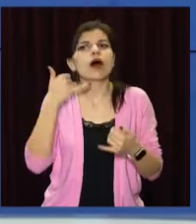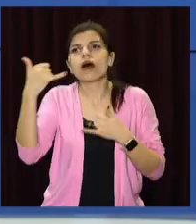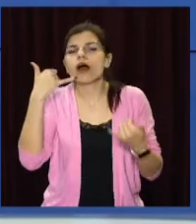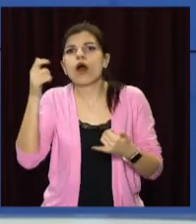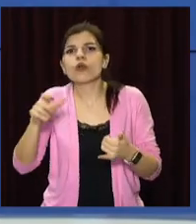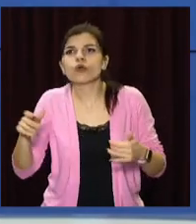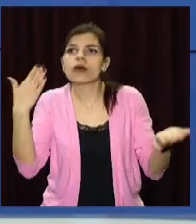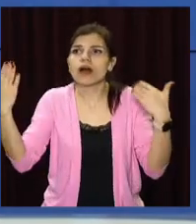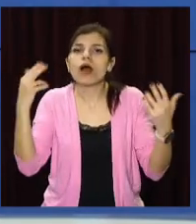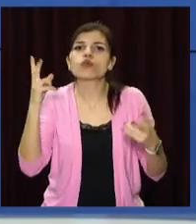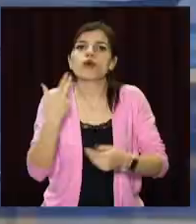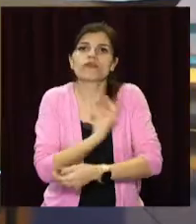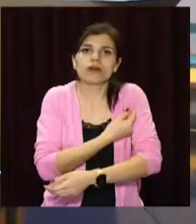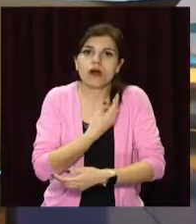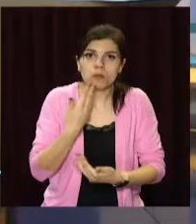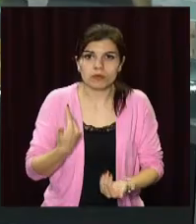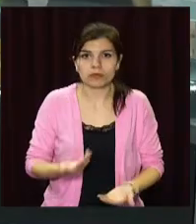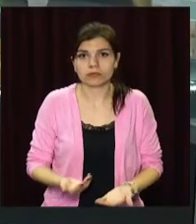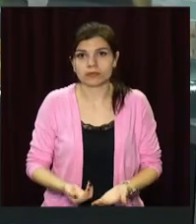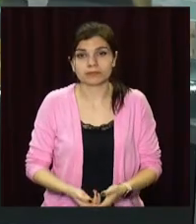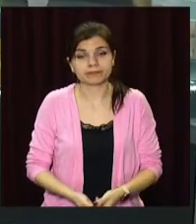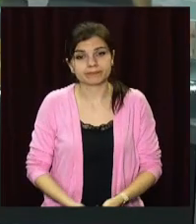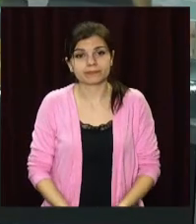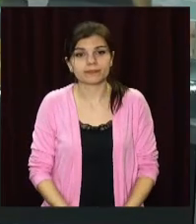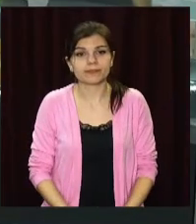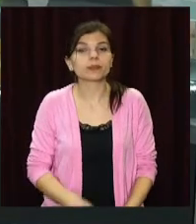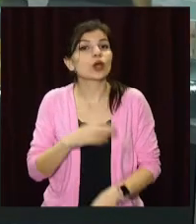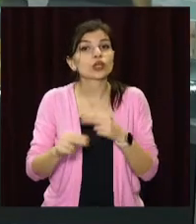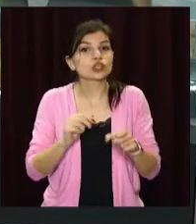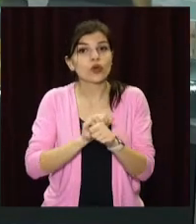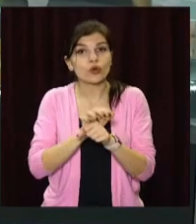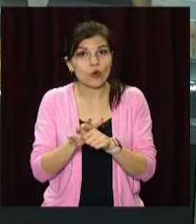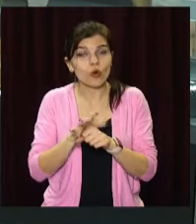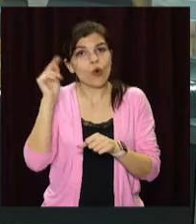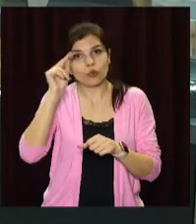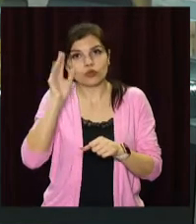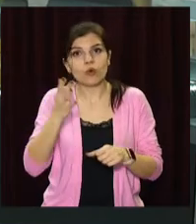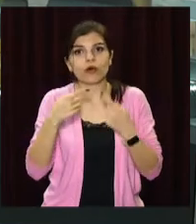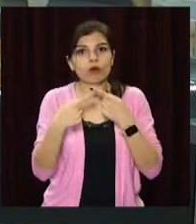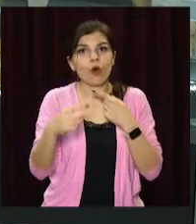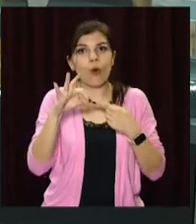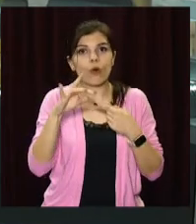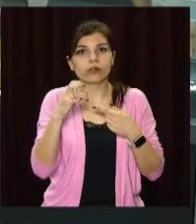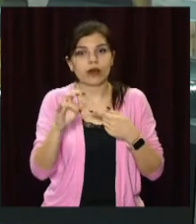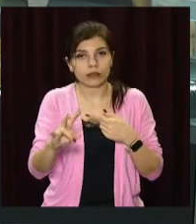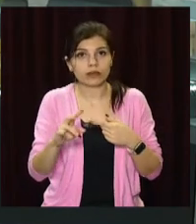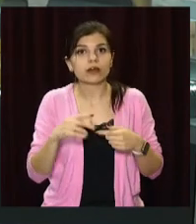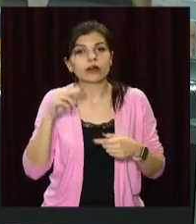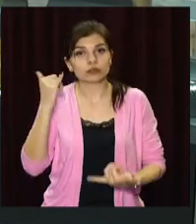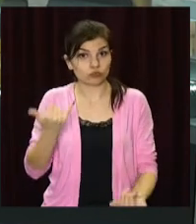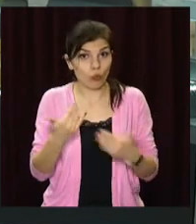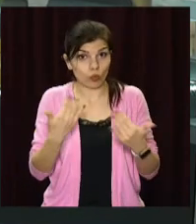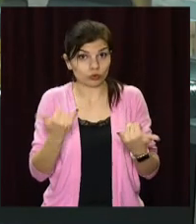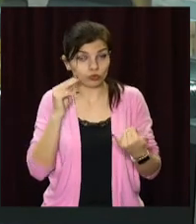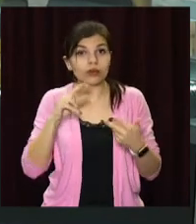цим людям, які прийдуть вакциновуватися. Через COVID вчитимуться онлайн. Від сьогодні на дистанційному навчанні